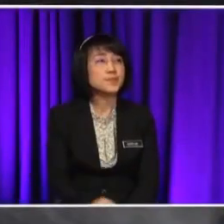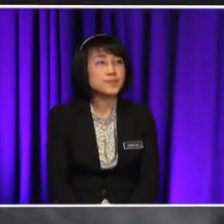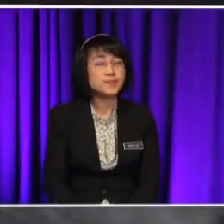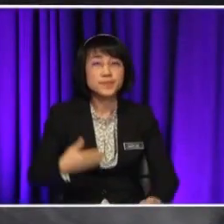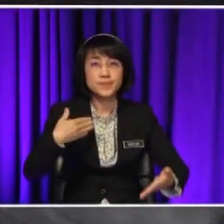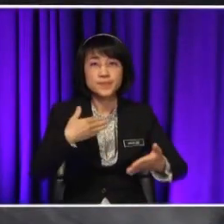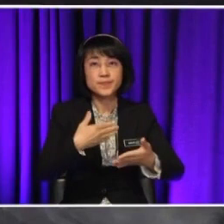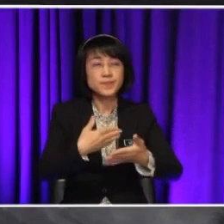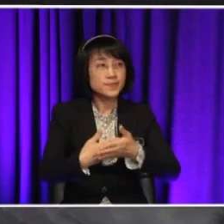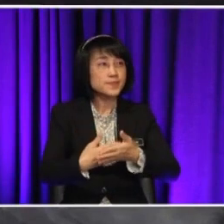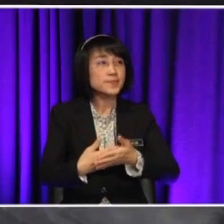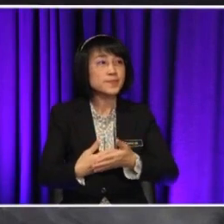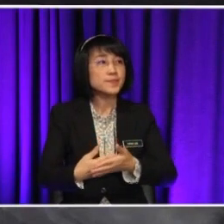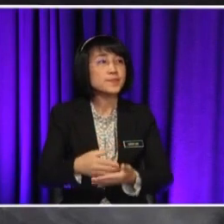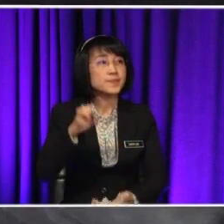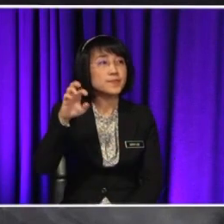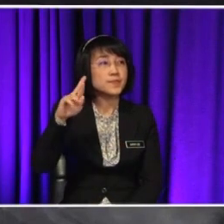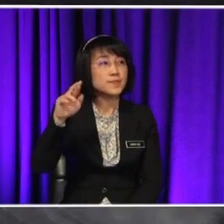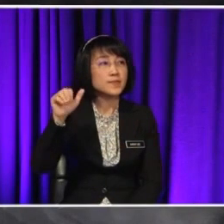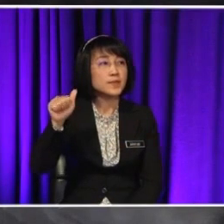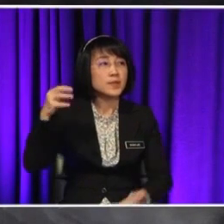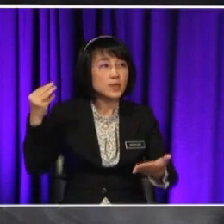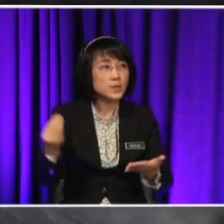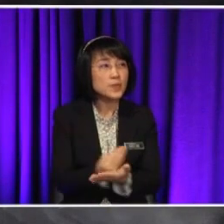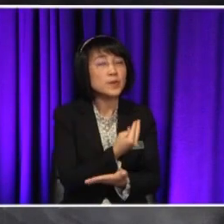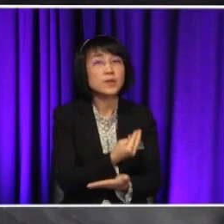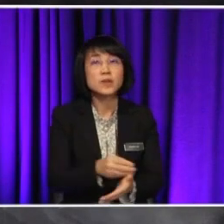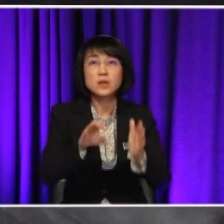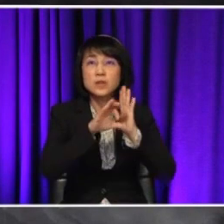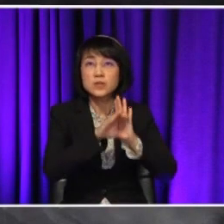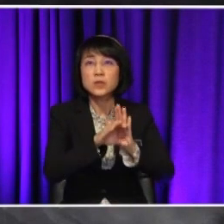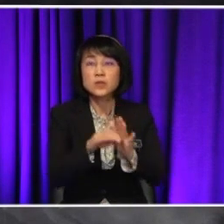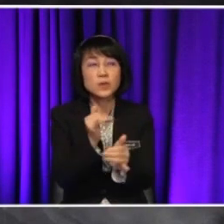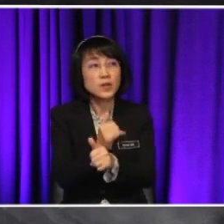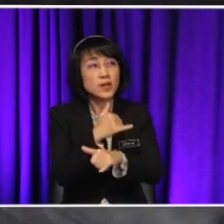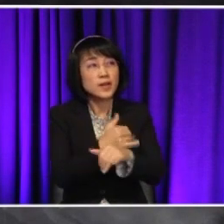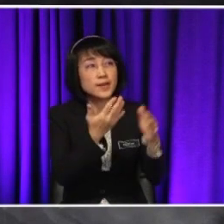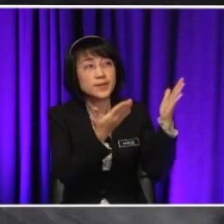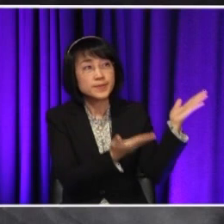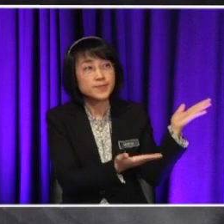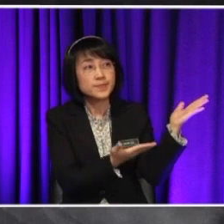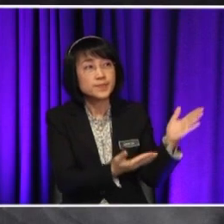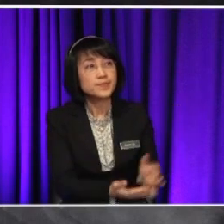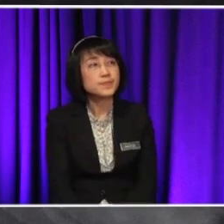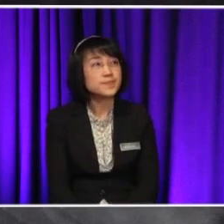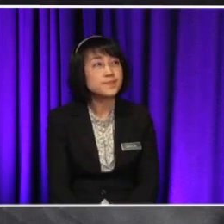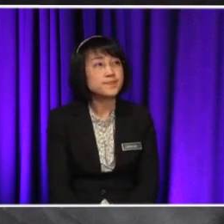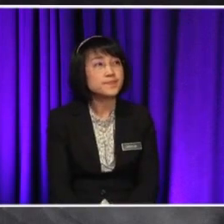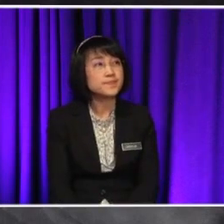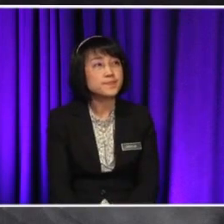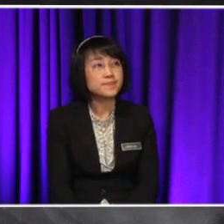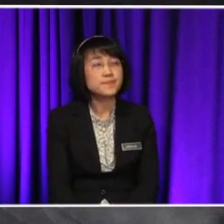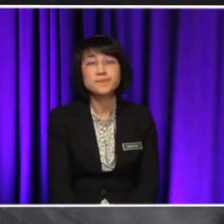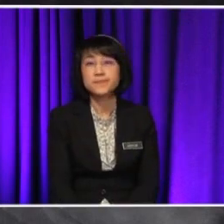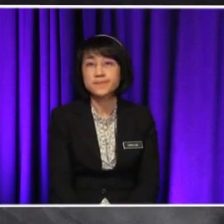sehinggalah era pasca modernisme. Okey, inilah contoh karya di sebelah dihasilkan oleh Pablo Picasso. Tajuk dia adalah Mandolin and